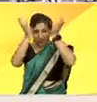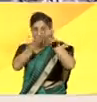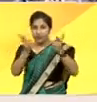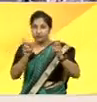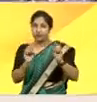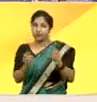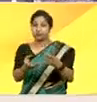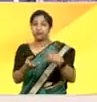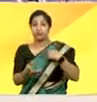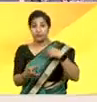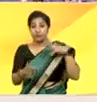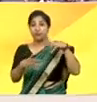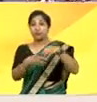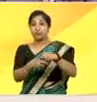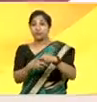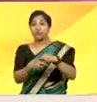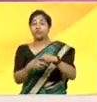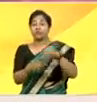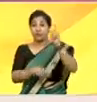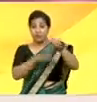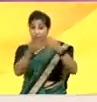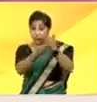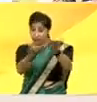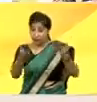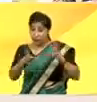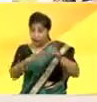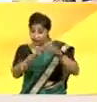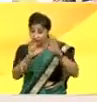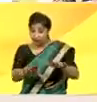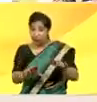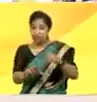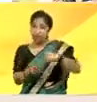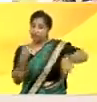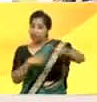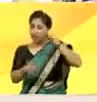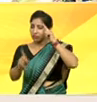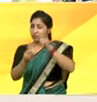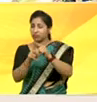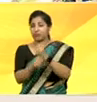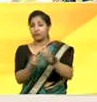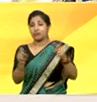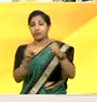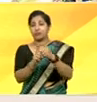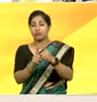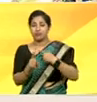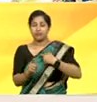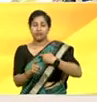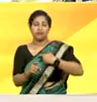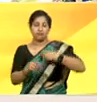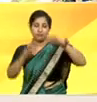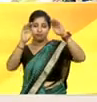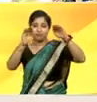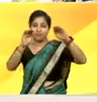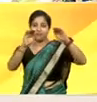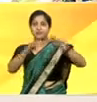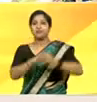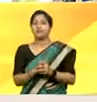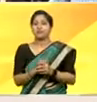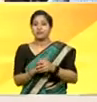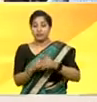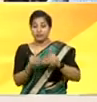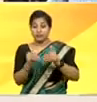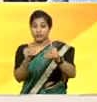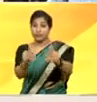मैं इन यात्राओं में शामिल होने वाले सभी श्रद्धालुओं को शुभकामनाएं देता हूं।